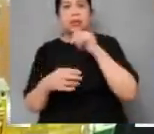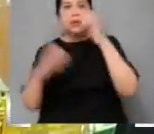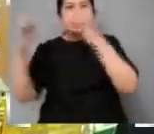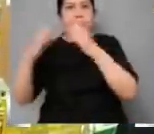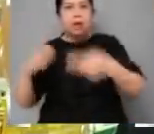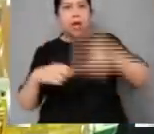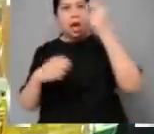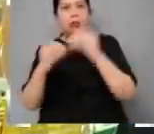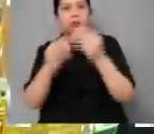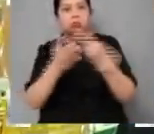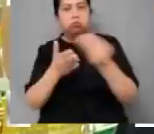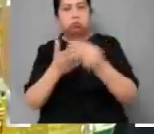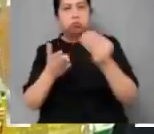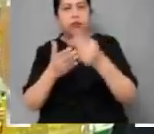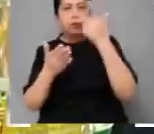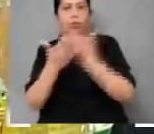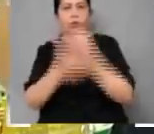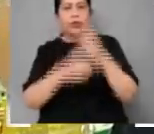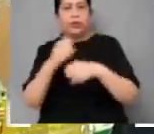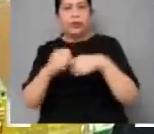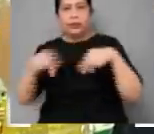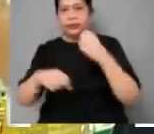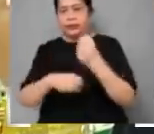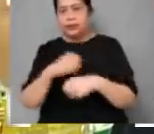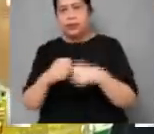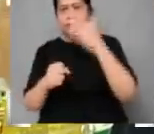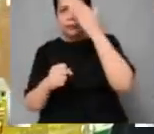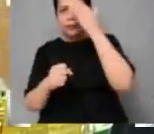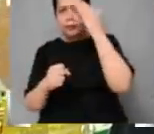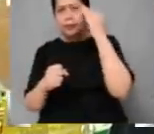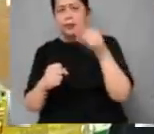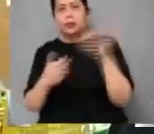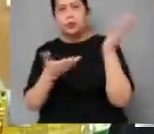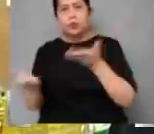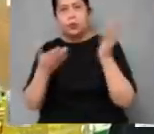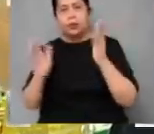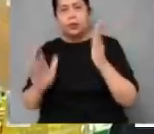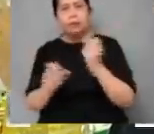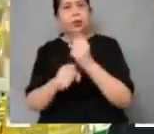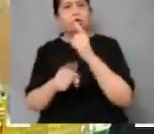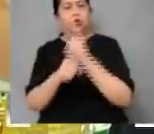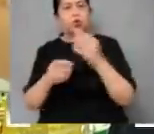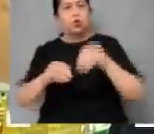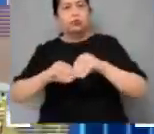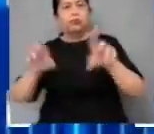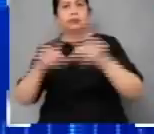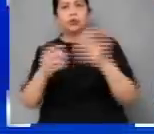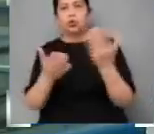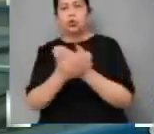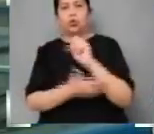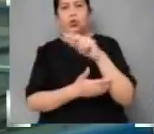medya noche items ngayong taon. Pakiusap nila sa mga suppliers, siguruhin makakarating ang mga panibagong supply sa mga